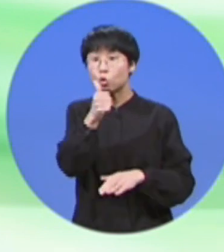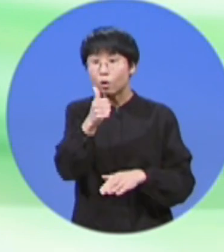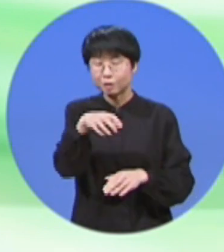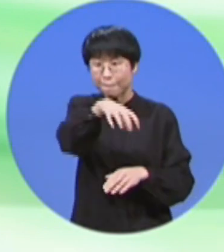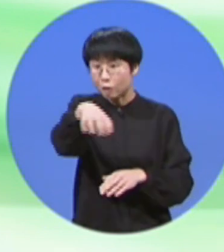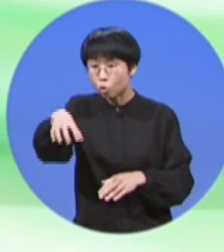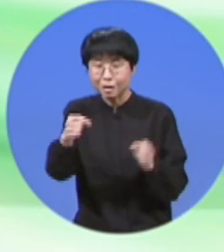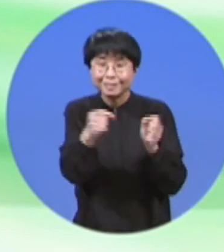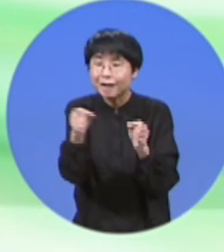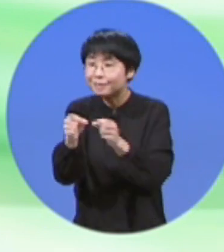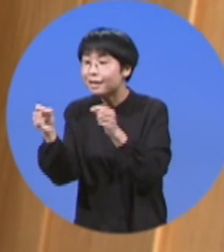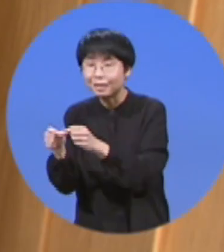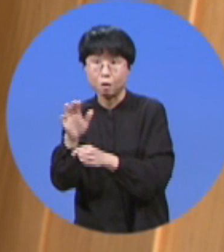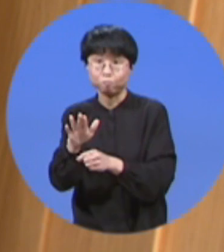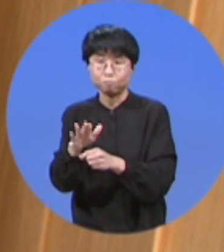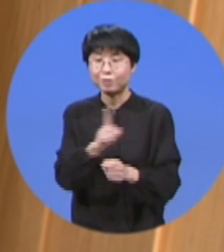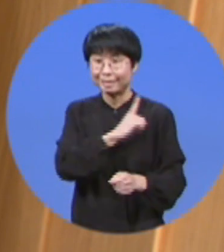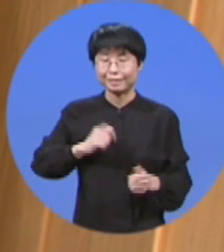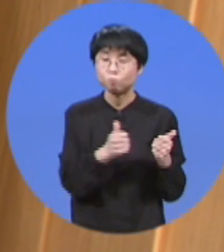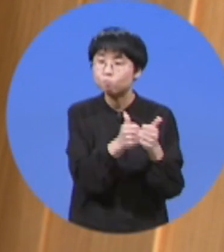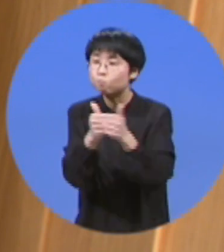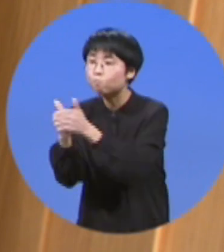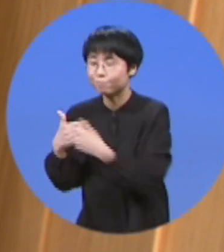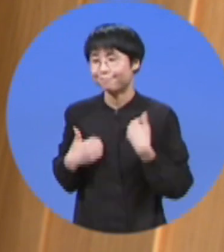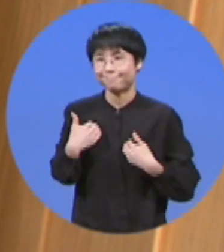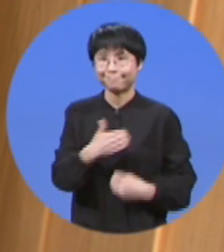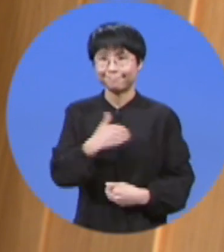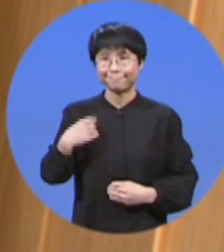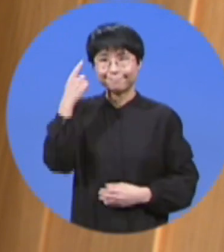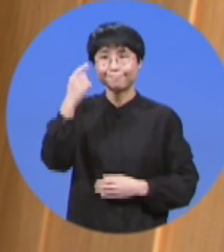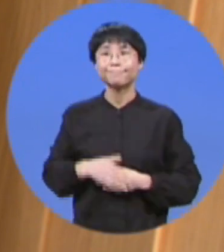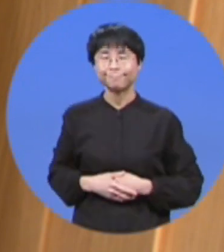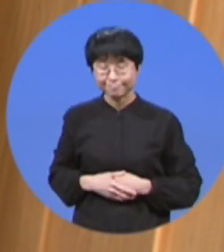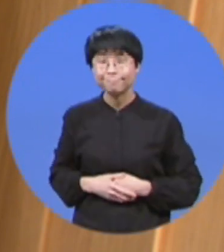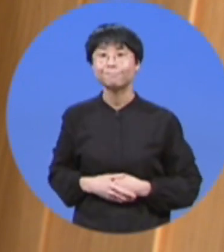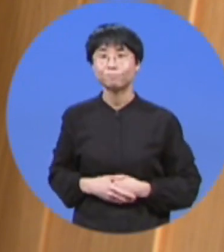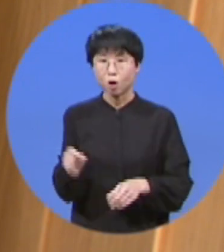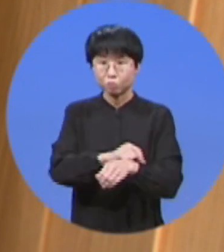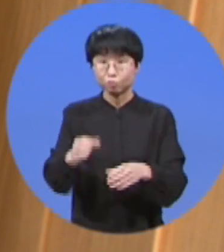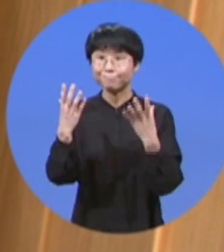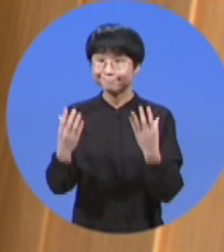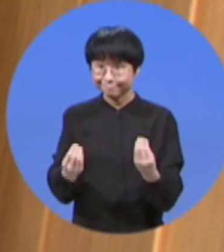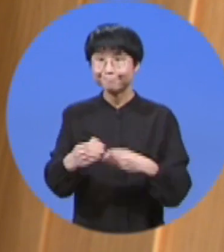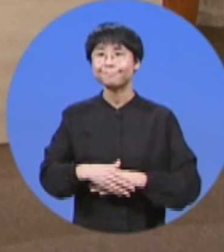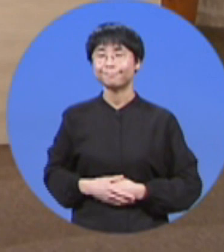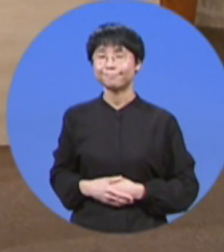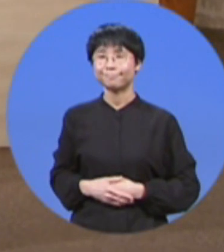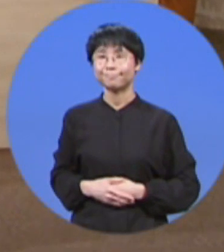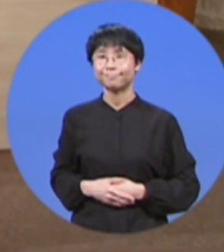ットはすべて近場にあるので、1日かけてゆっくり楽しんでいただきたいです。以上、特集でした。